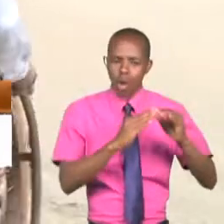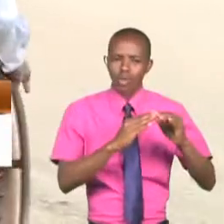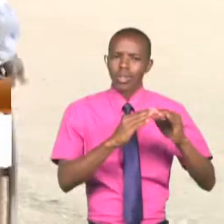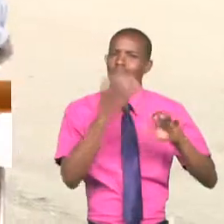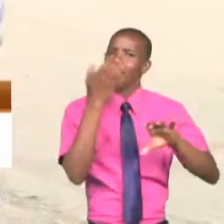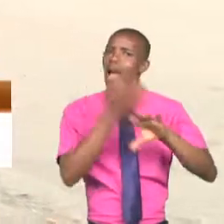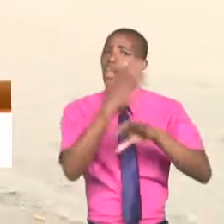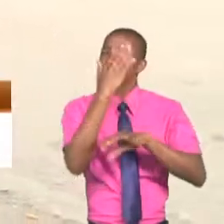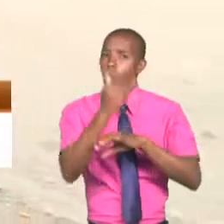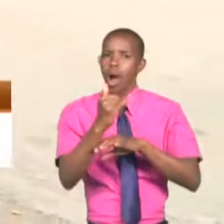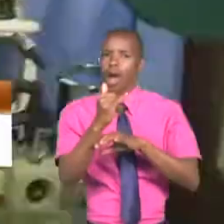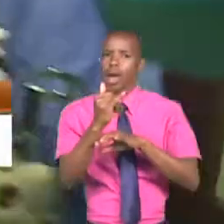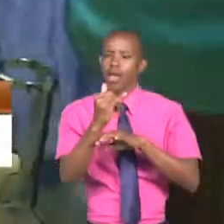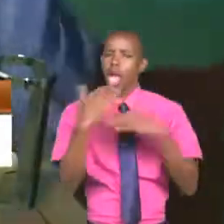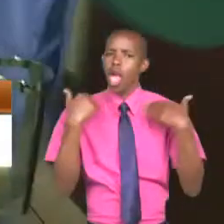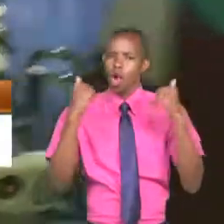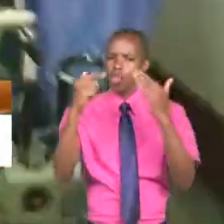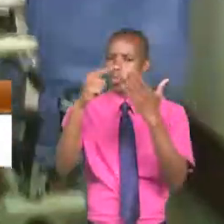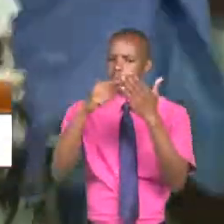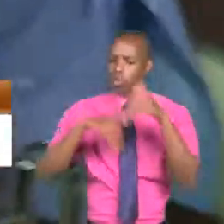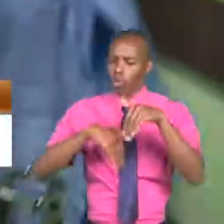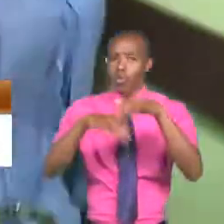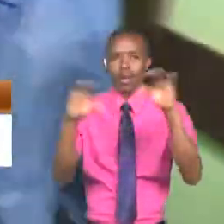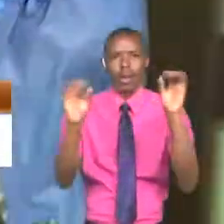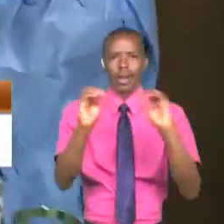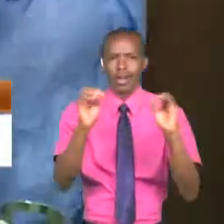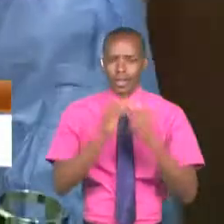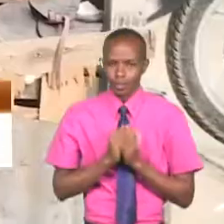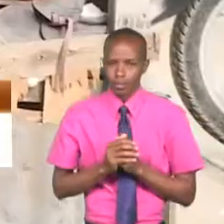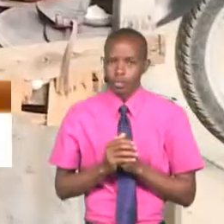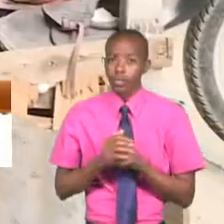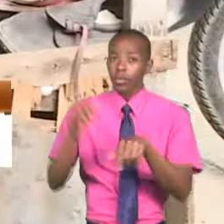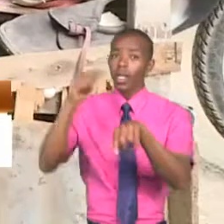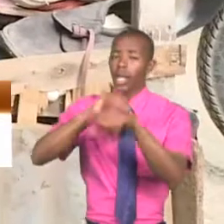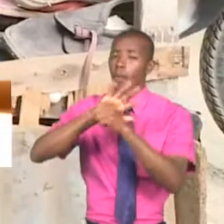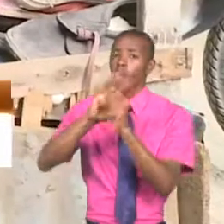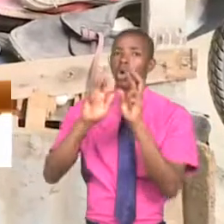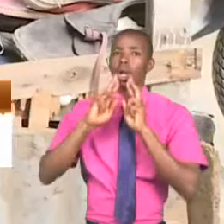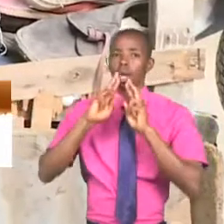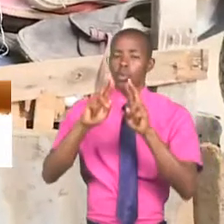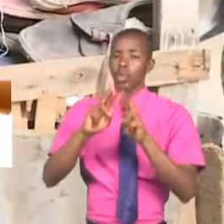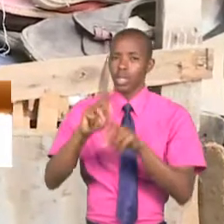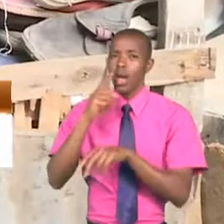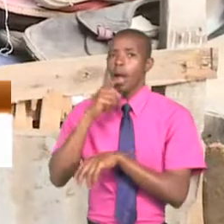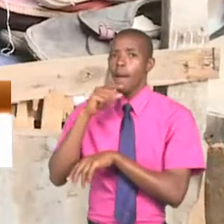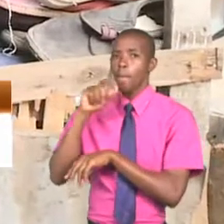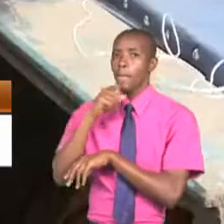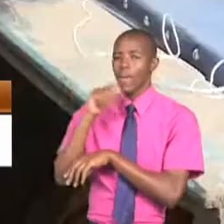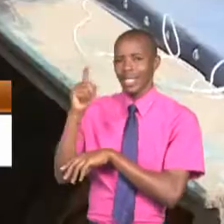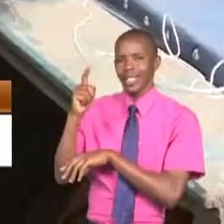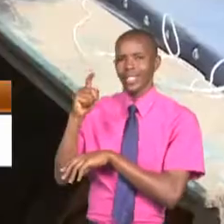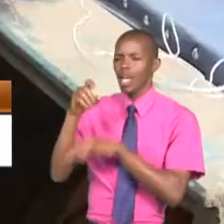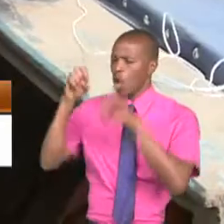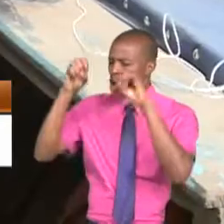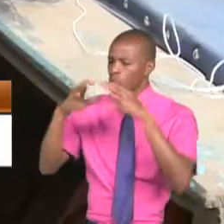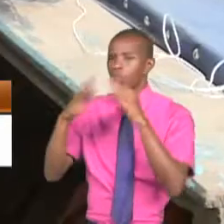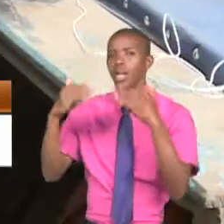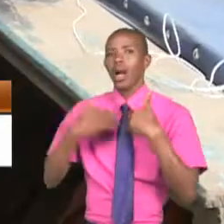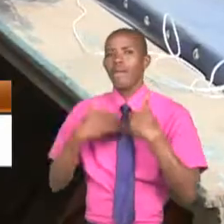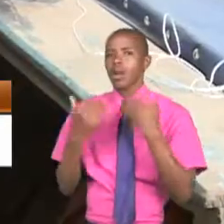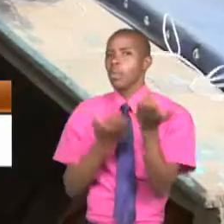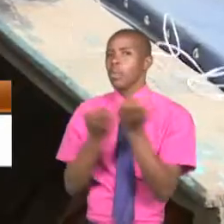kwani hazingatii kanuni za kiafya. Kutokana na janga hili la corona, Festus ameshuhudia hasara kubwa katika biashara